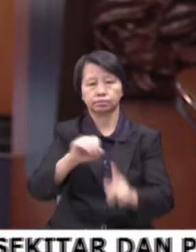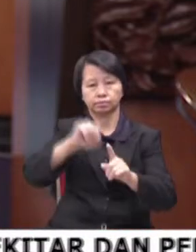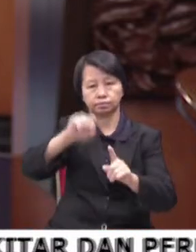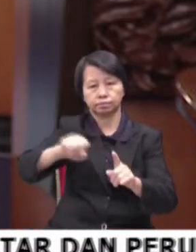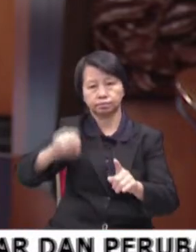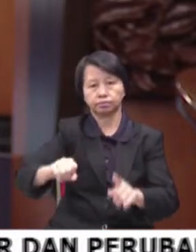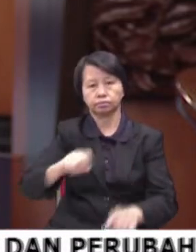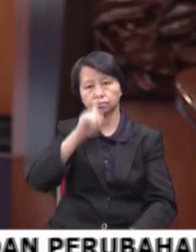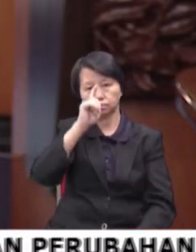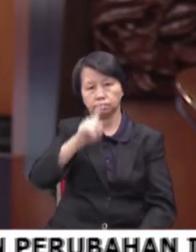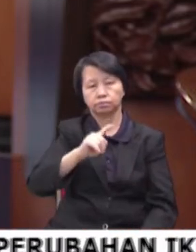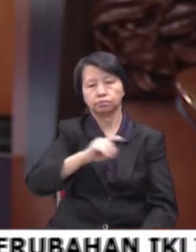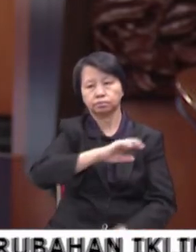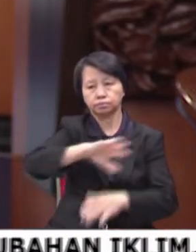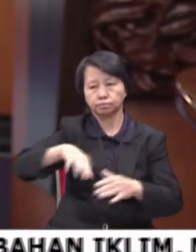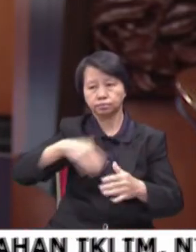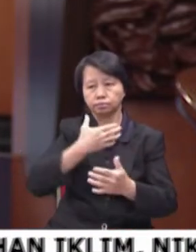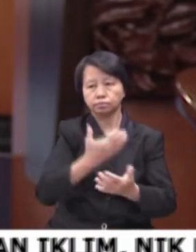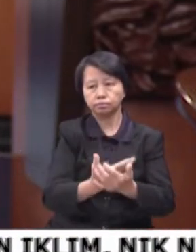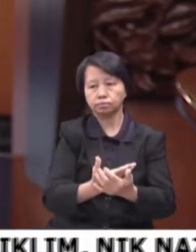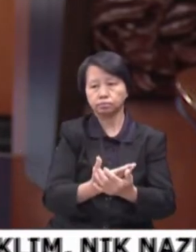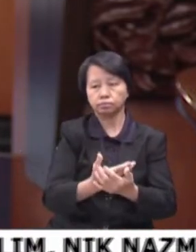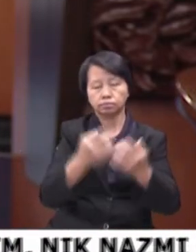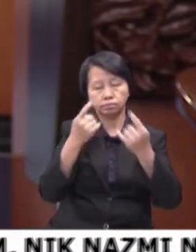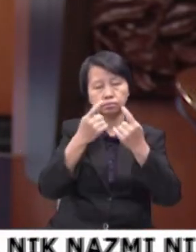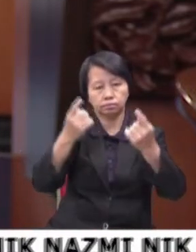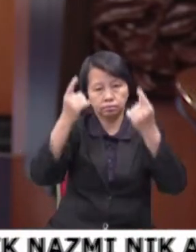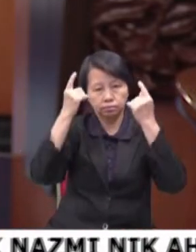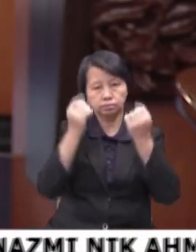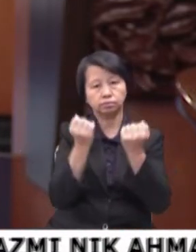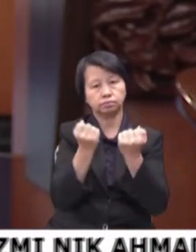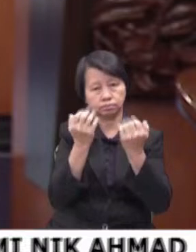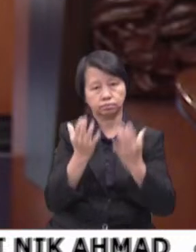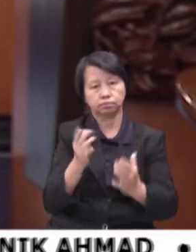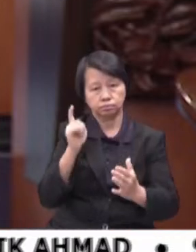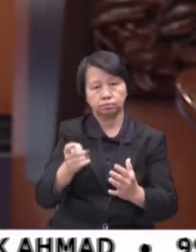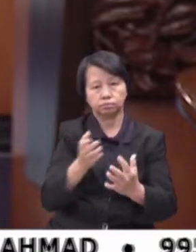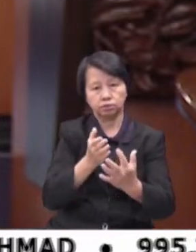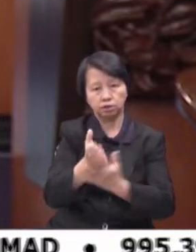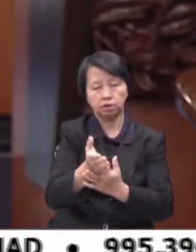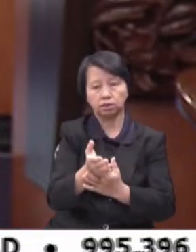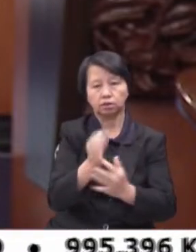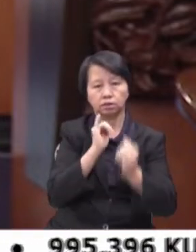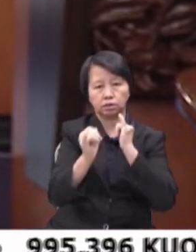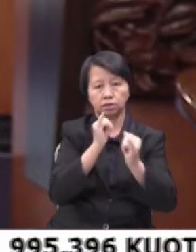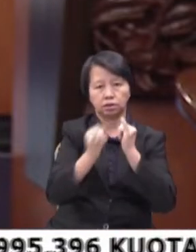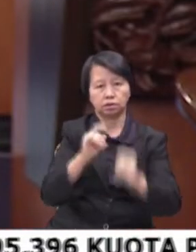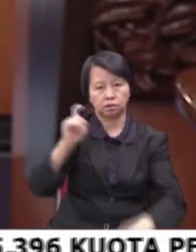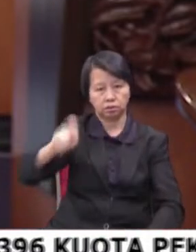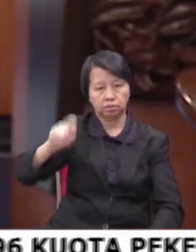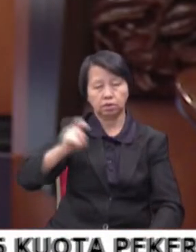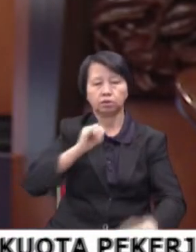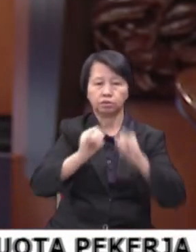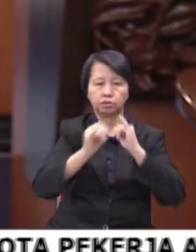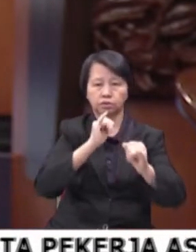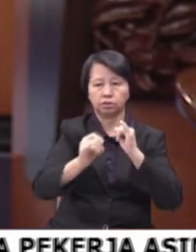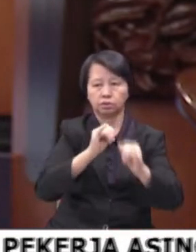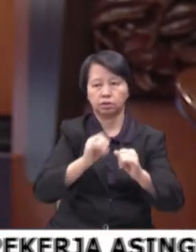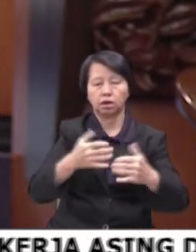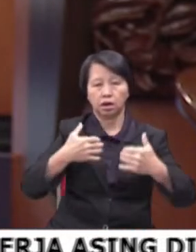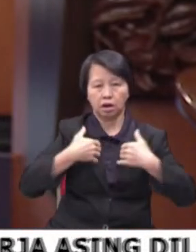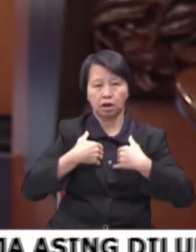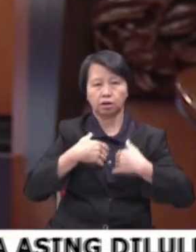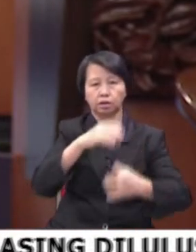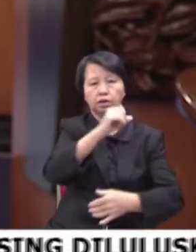memang semua mesti melalui interview atau menduga Oh yang